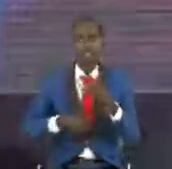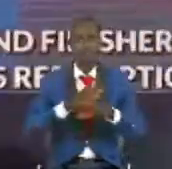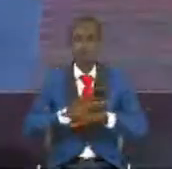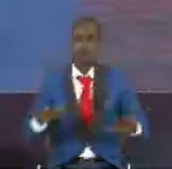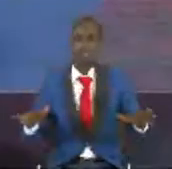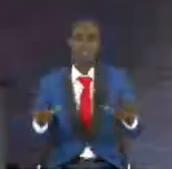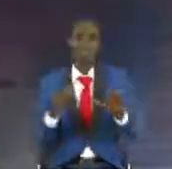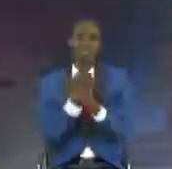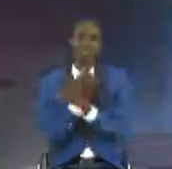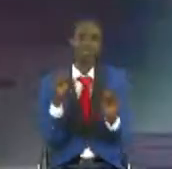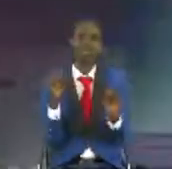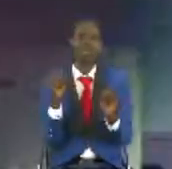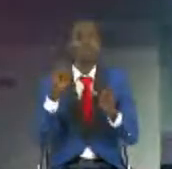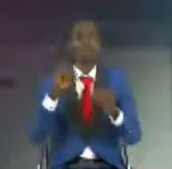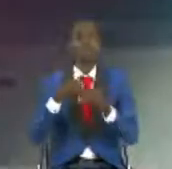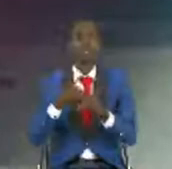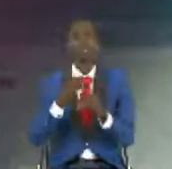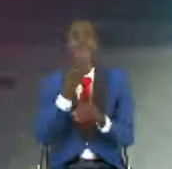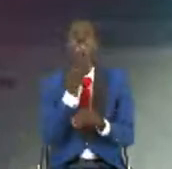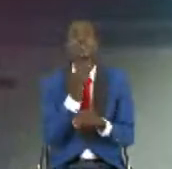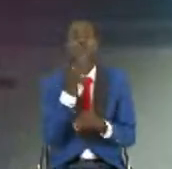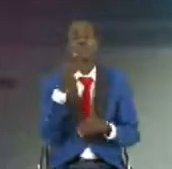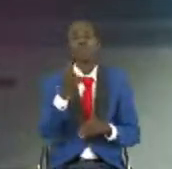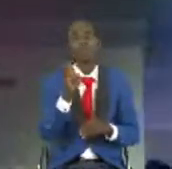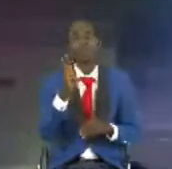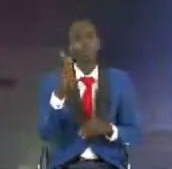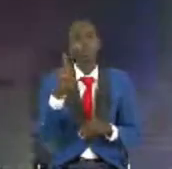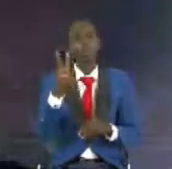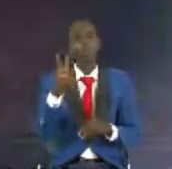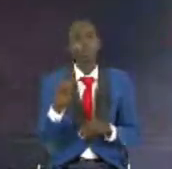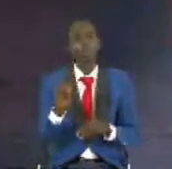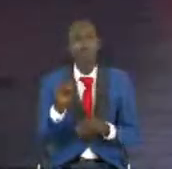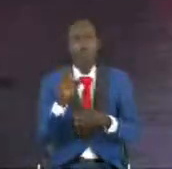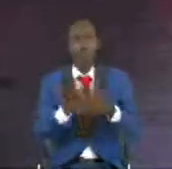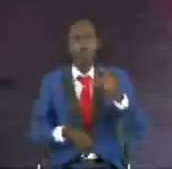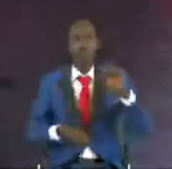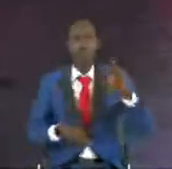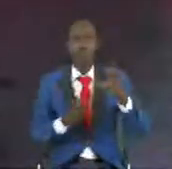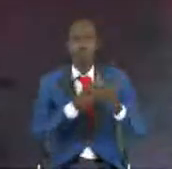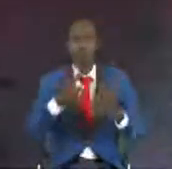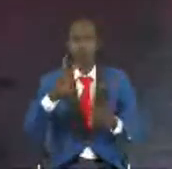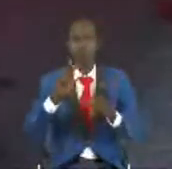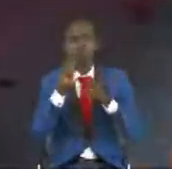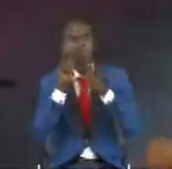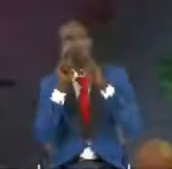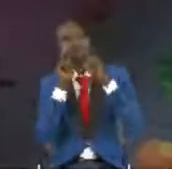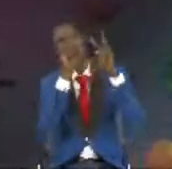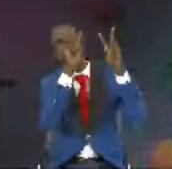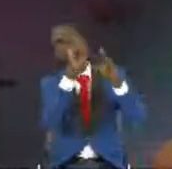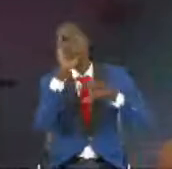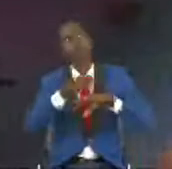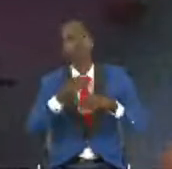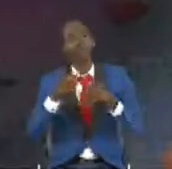Hébreux au chapitre 12, verset 2. Hébreux 12, verset 2.